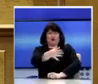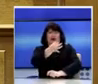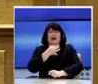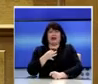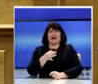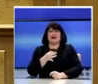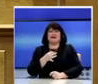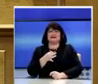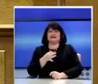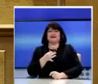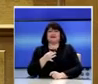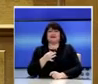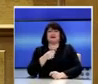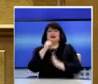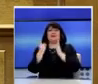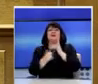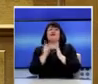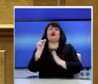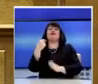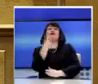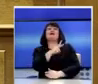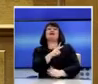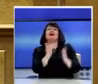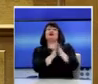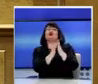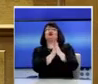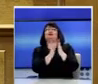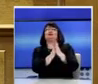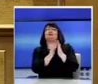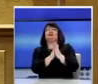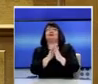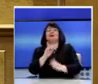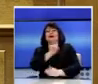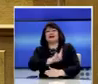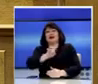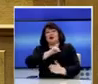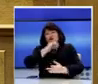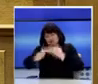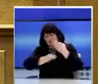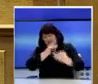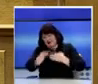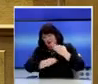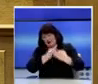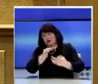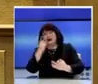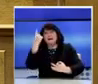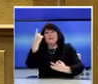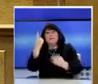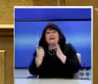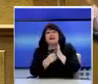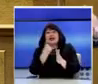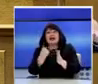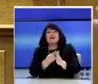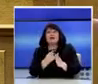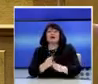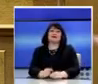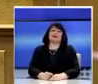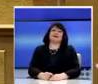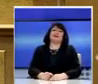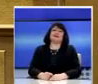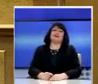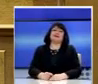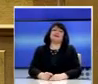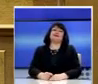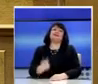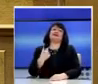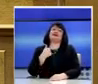είτε μια φορά χειροκρότησαν οι βουλευτές της Νέας Δημοκρατίας τον κύριο Μητσοτάκη, Μια φορά κυροκρότησα. Ναι, άμα με χειροκροτάγατε κι εσείς,